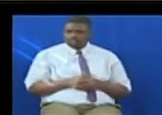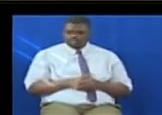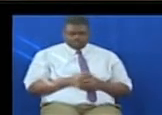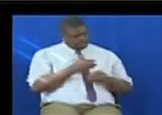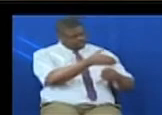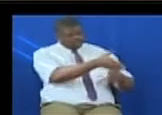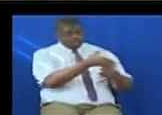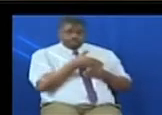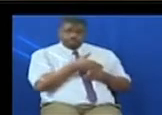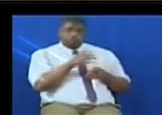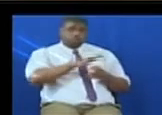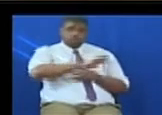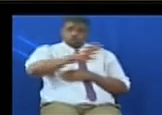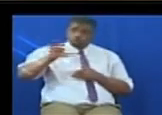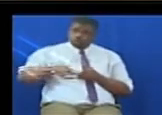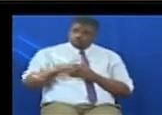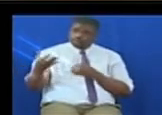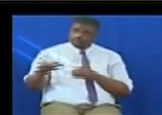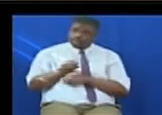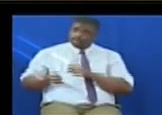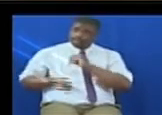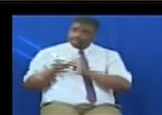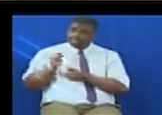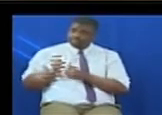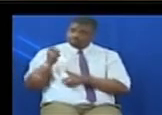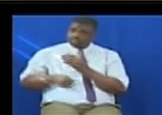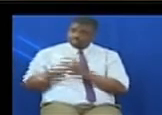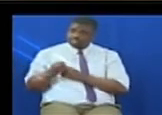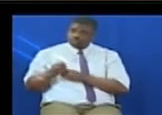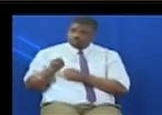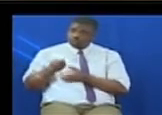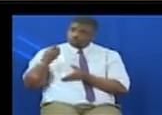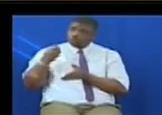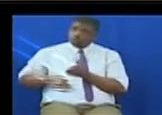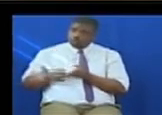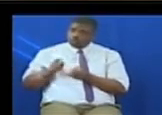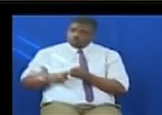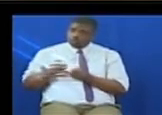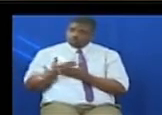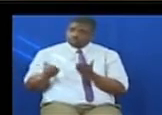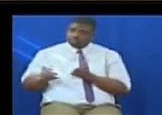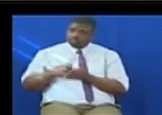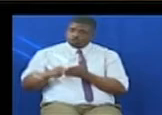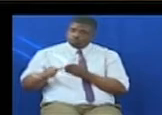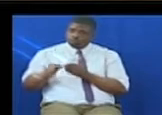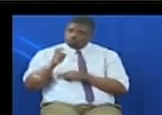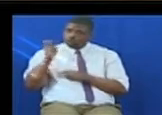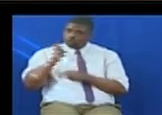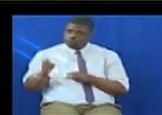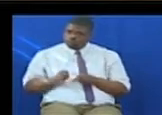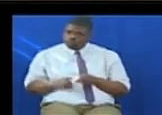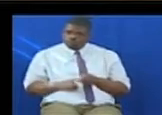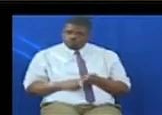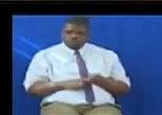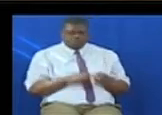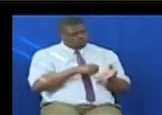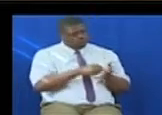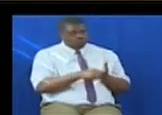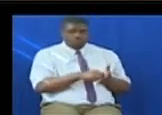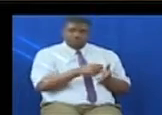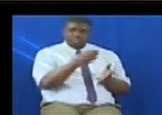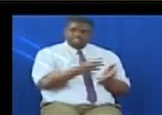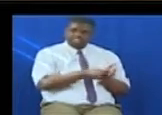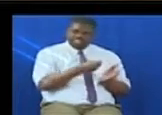Mashirika yote yanapata matatizo kwenye interest, kwa sababu unanua kwa dola, ndege zako unatoza shilingi, inabidi